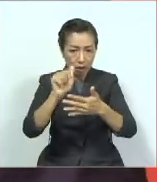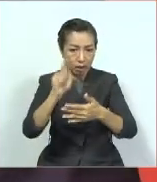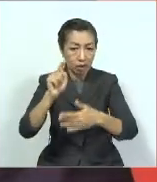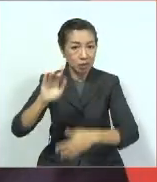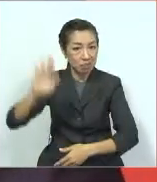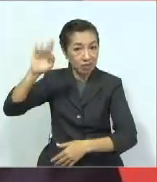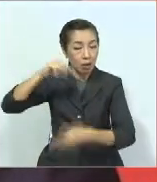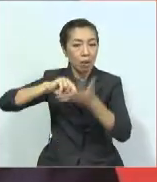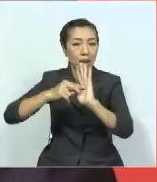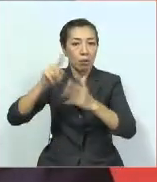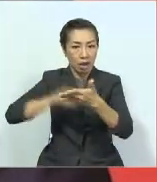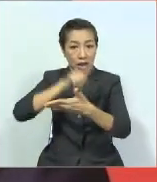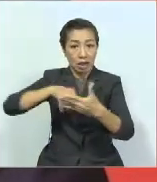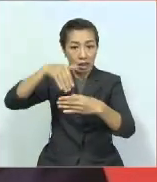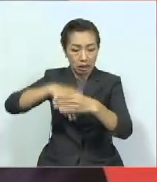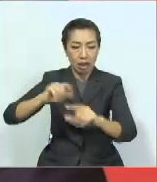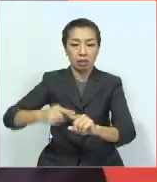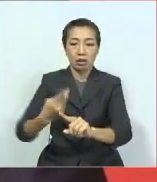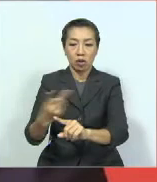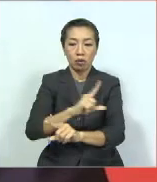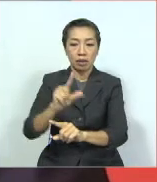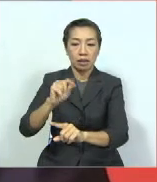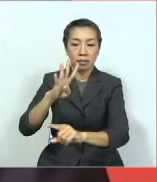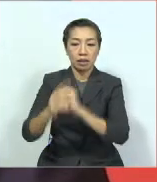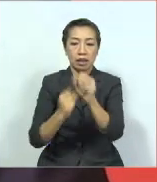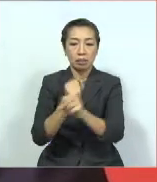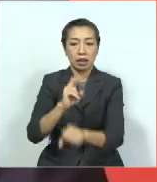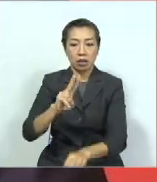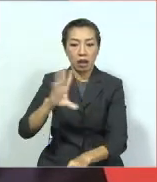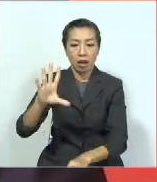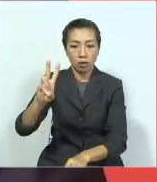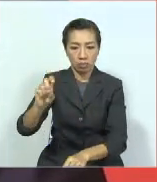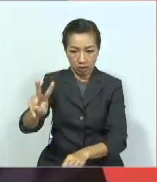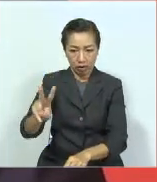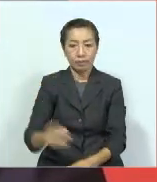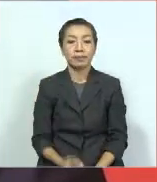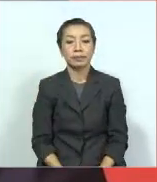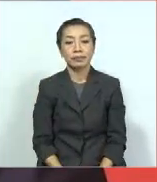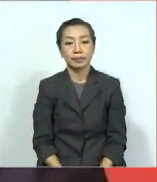งสัญลักษณ์ยืนยันการเลือกตั้งวันที่24กุมภาพันธ์2562ด้วยค่ะ